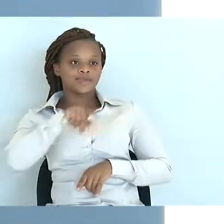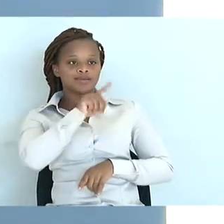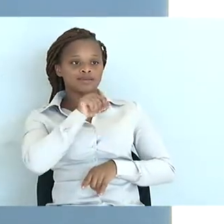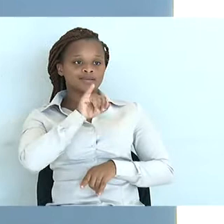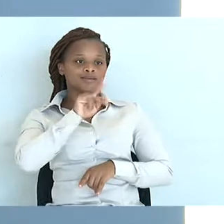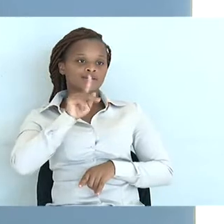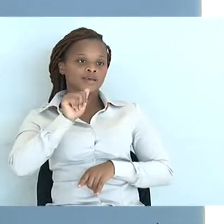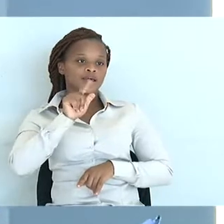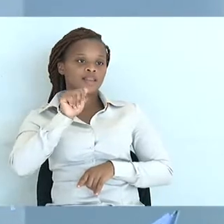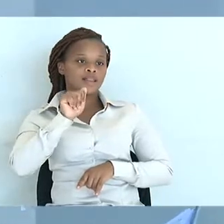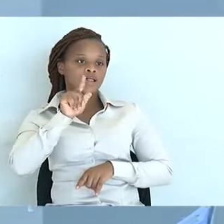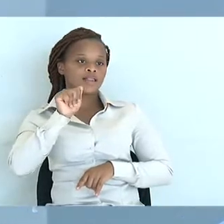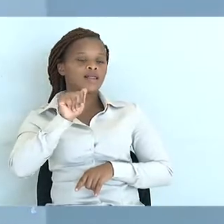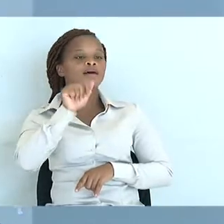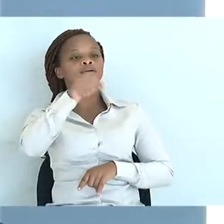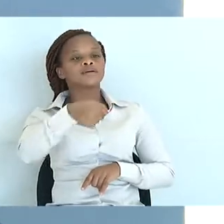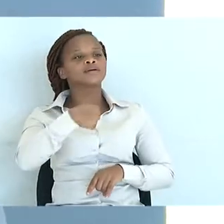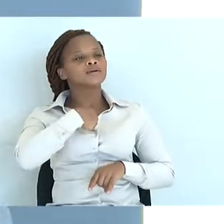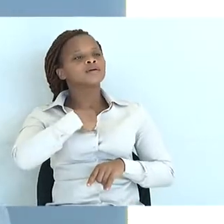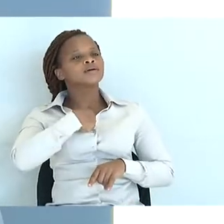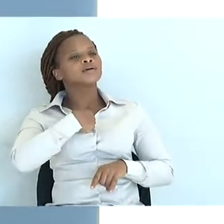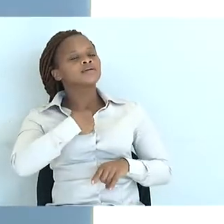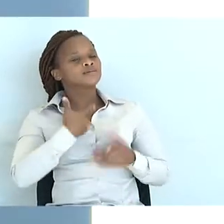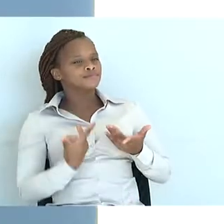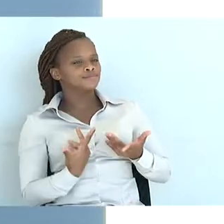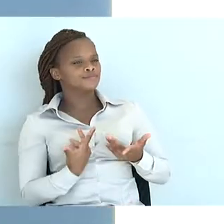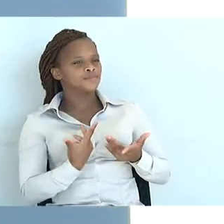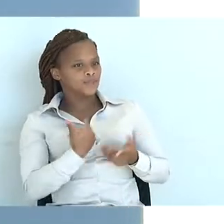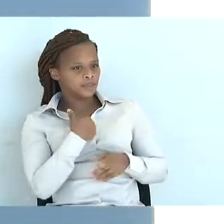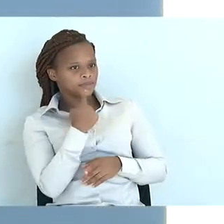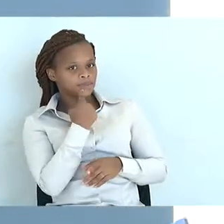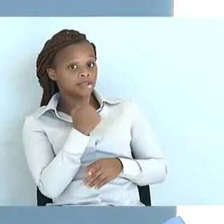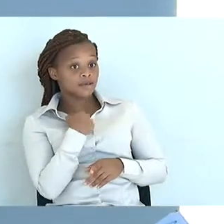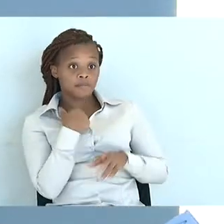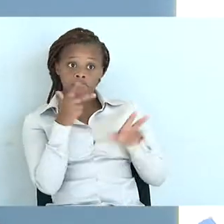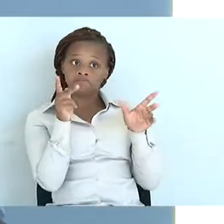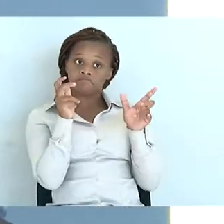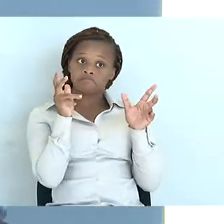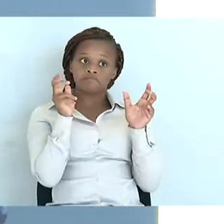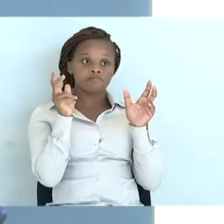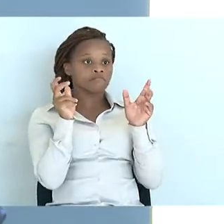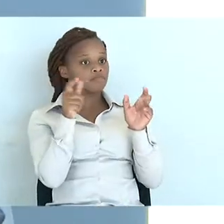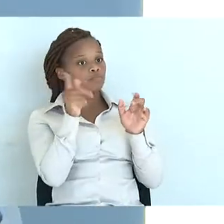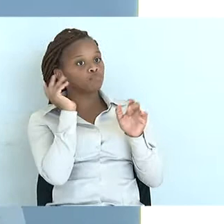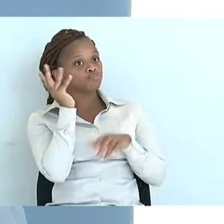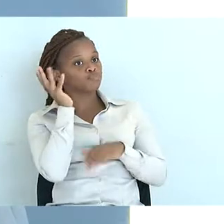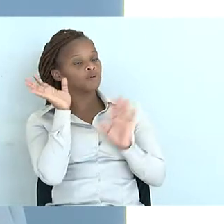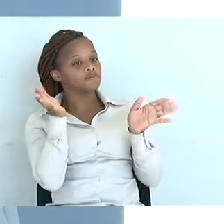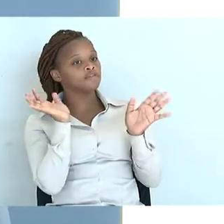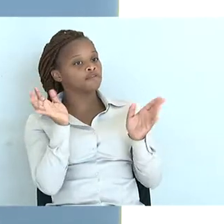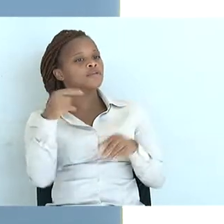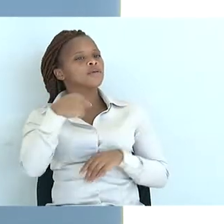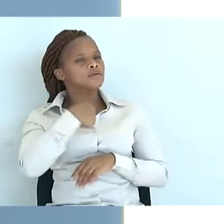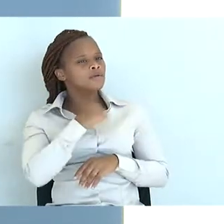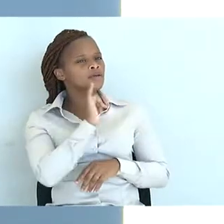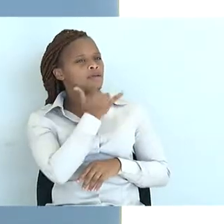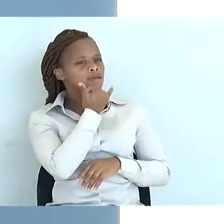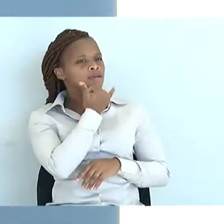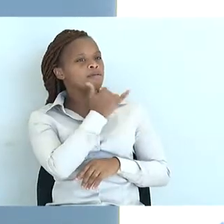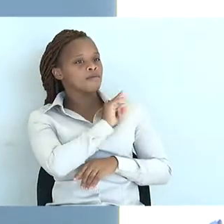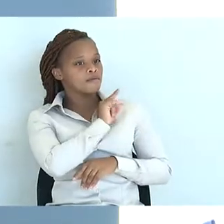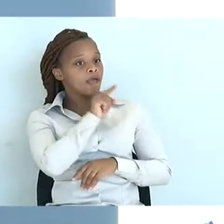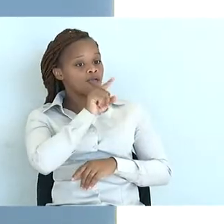lithi sebekhulumile bonke abaholi bethu kakhulu ngijatshuliswe ubabunqumalo kokuqala